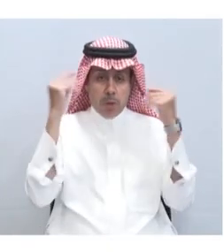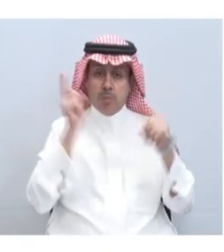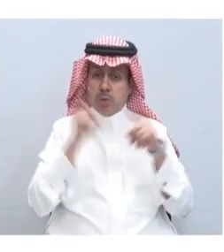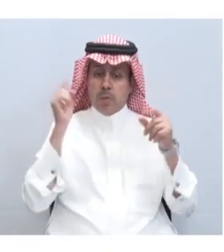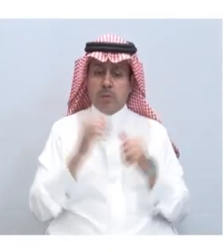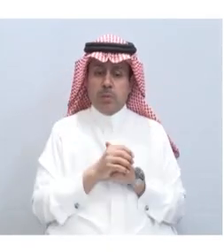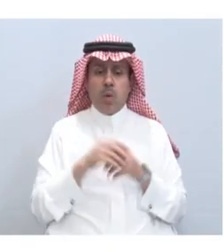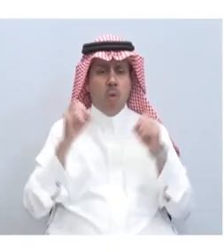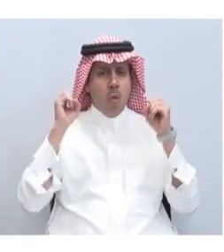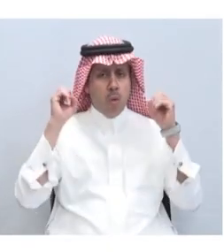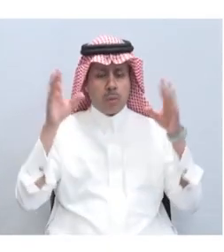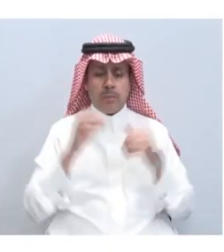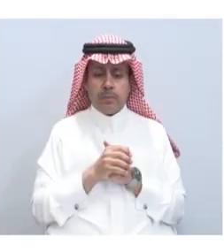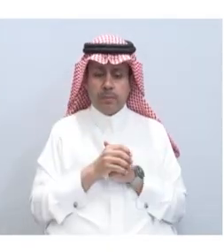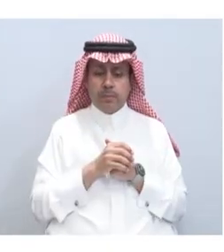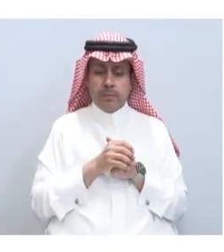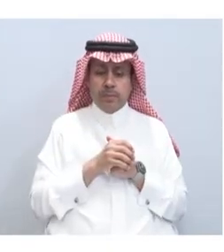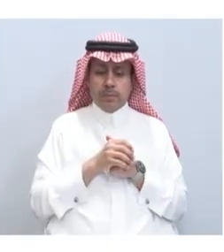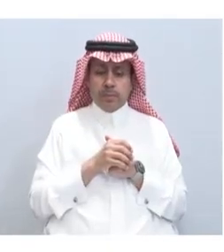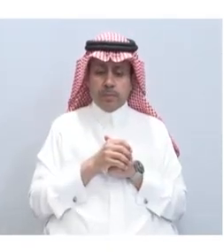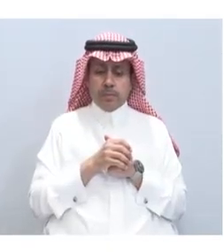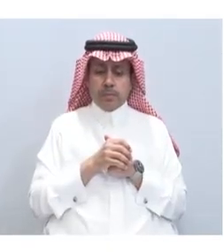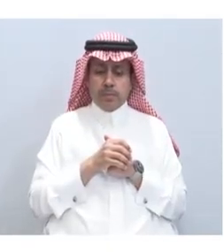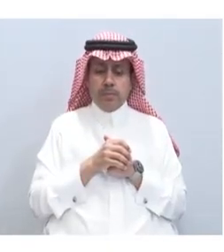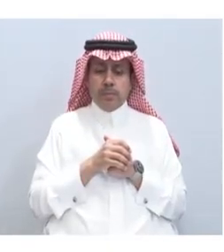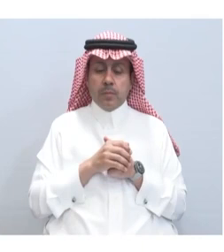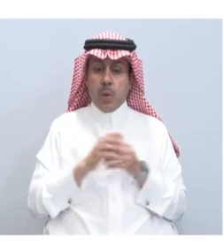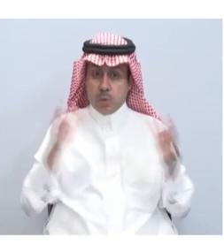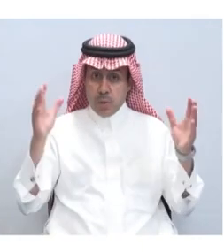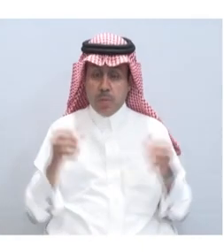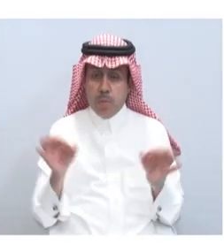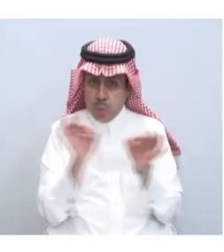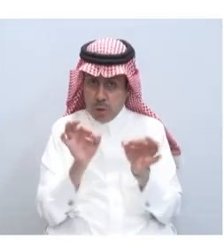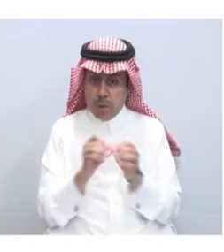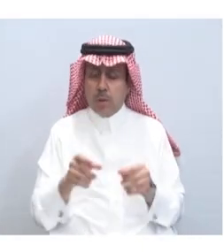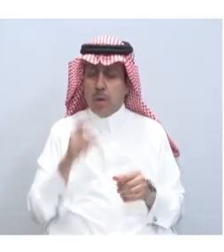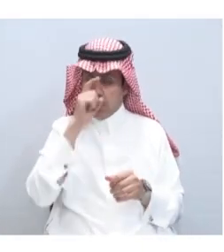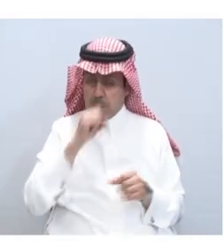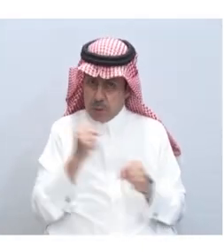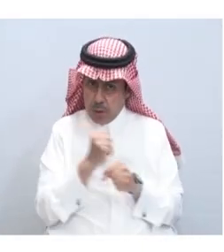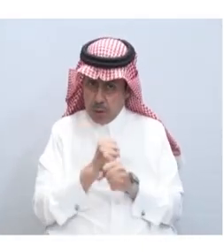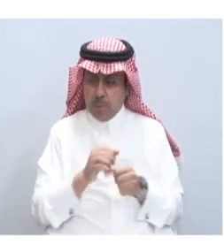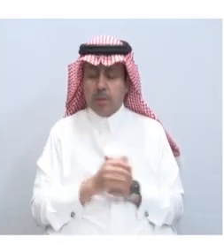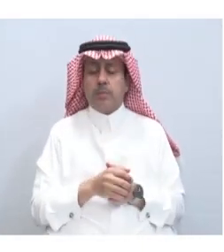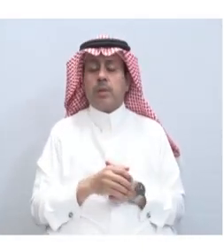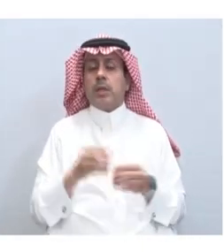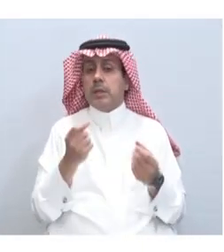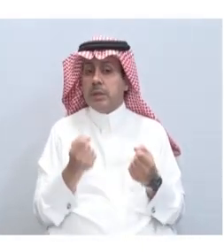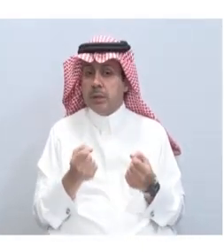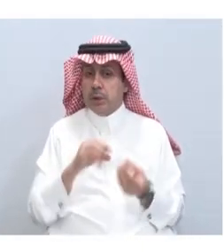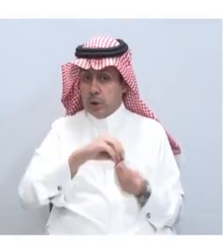معلوماتيا هائلا يتزايد بشكل سريع ومتقارب مما يستلزم استخدام تلك التقنيات